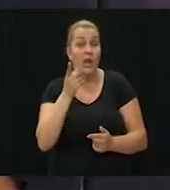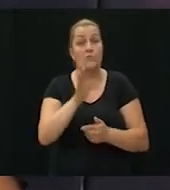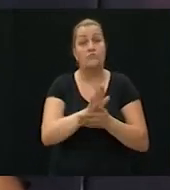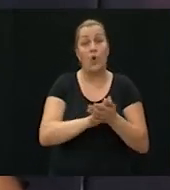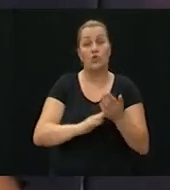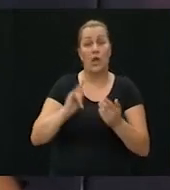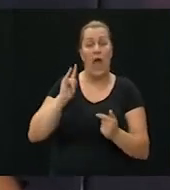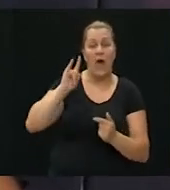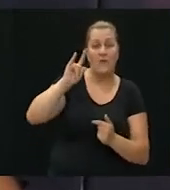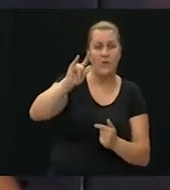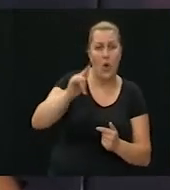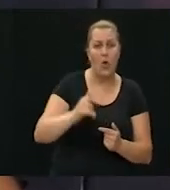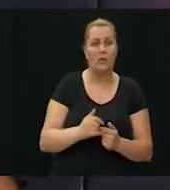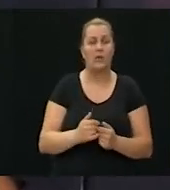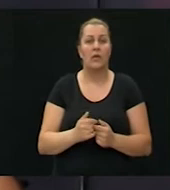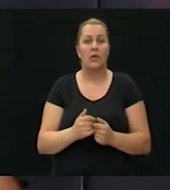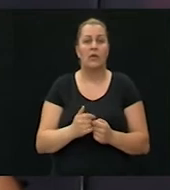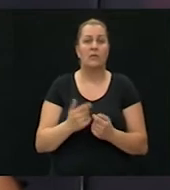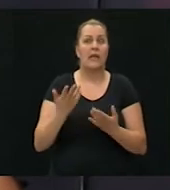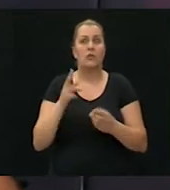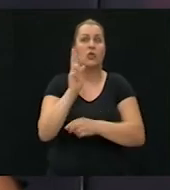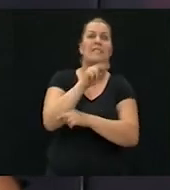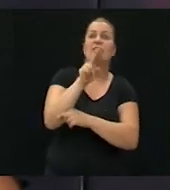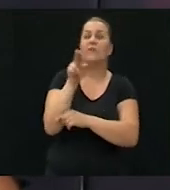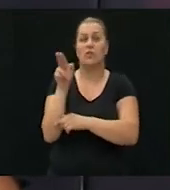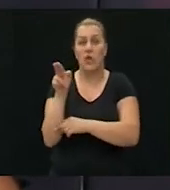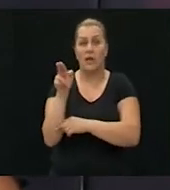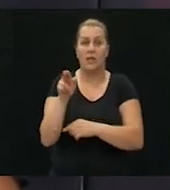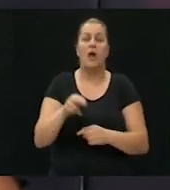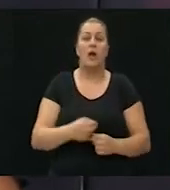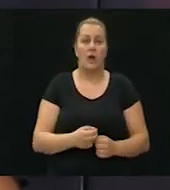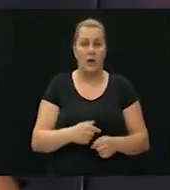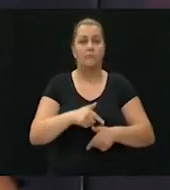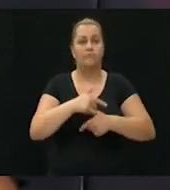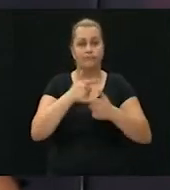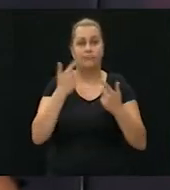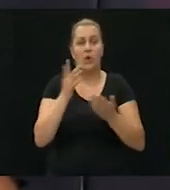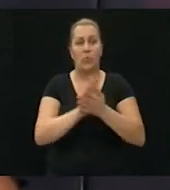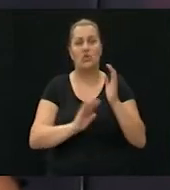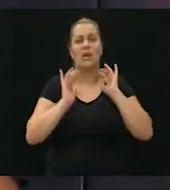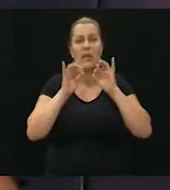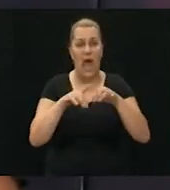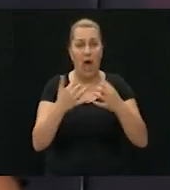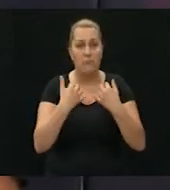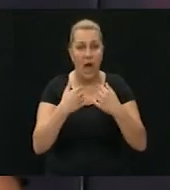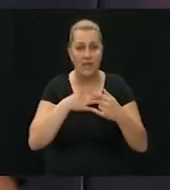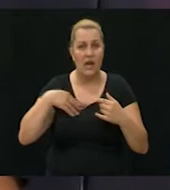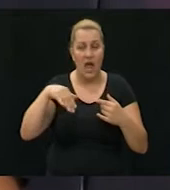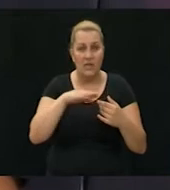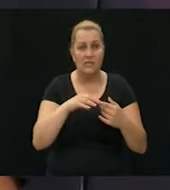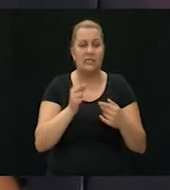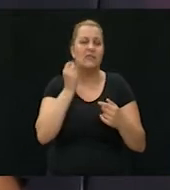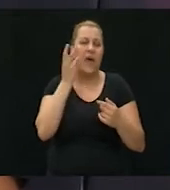zaprijetilo avionima i nekim izviđanima i naravno onda sa tim napadima koji su iz dana u